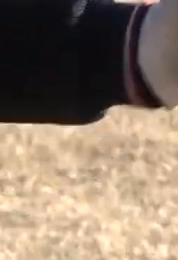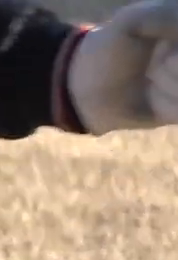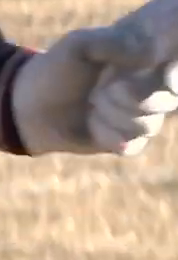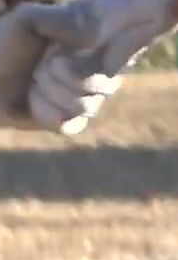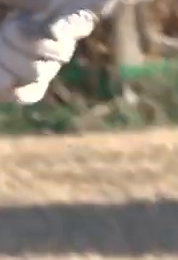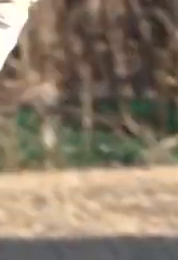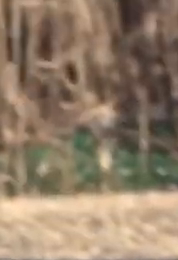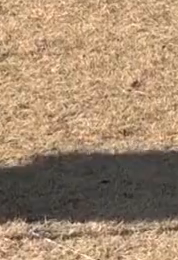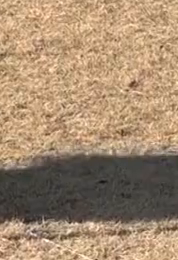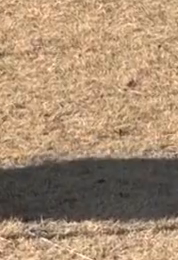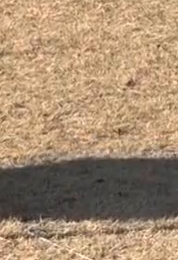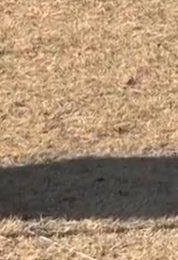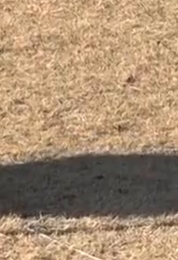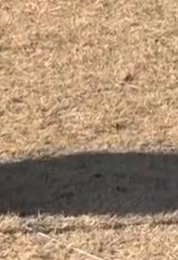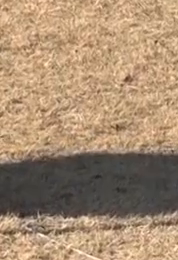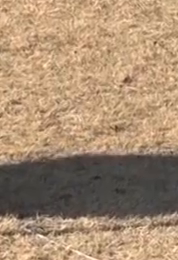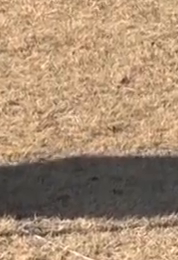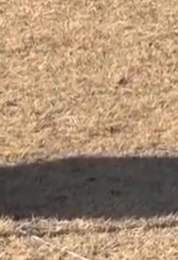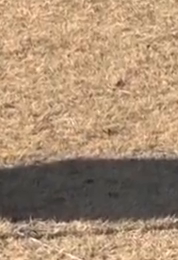고생하셨습니다.